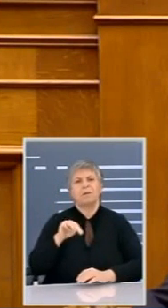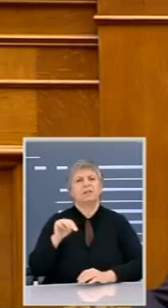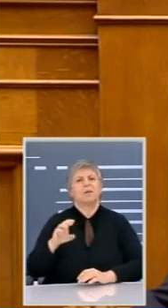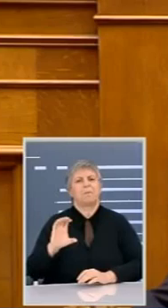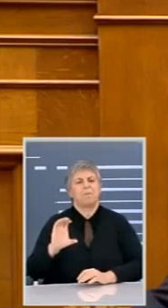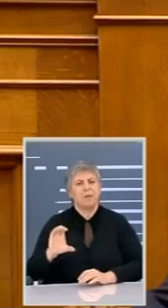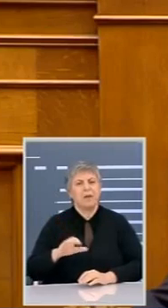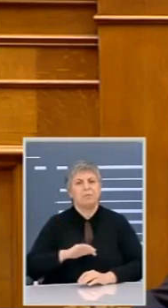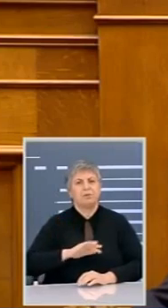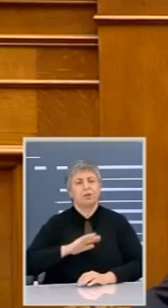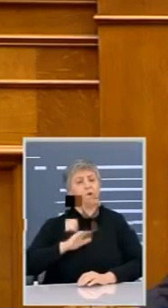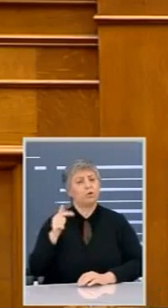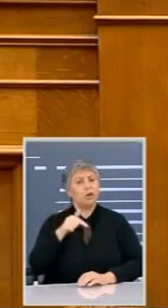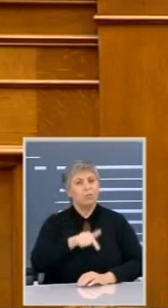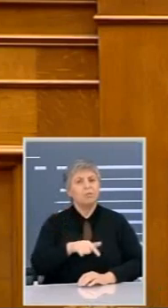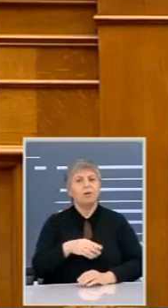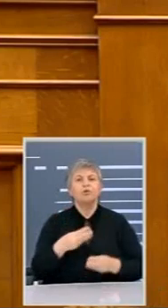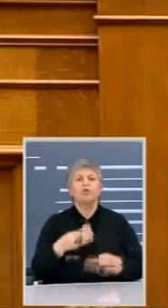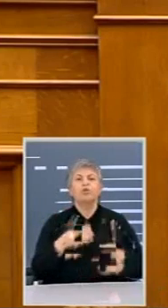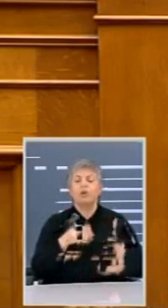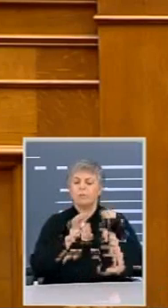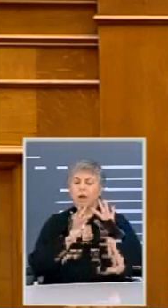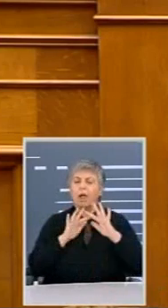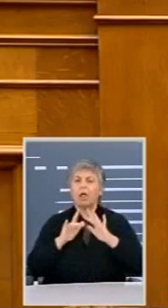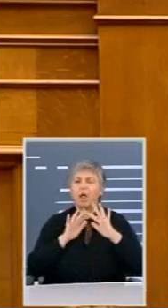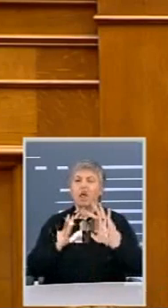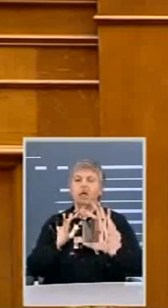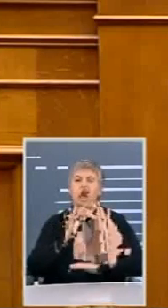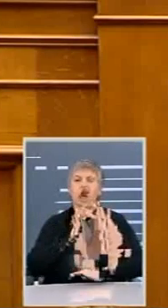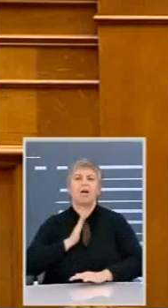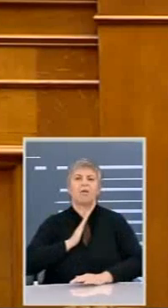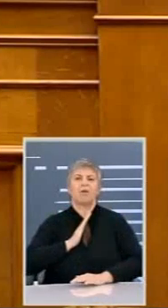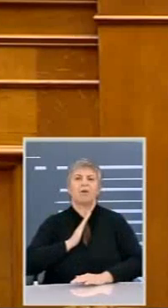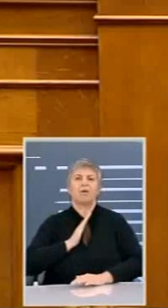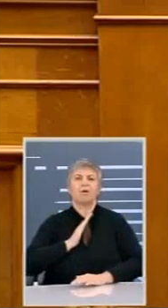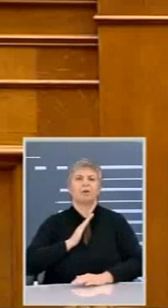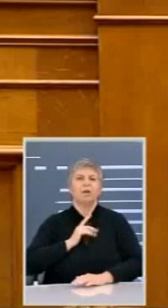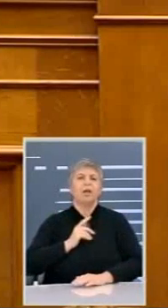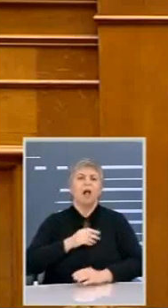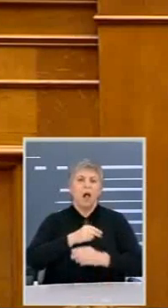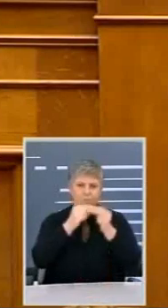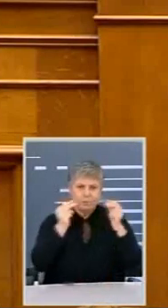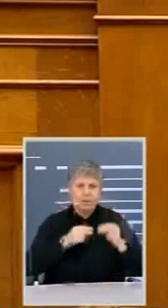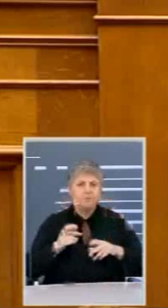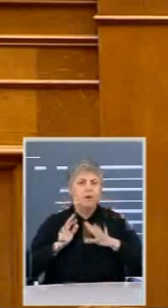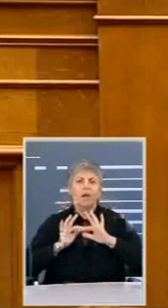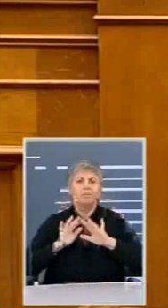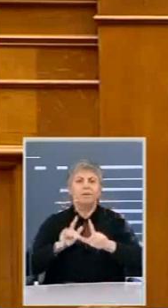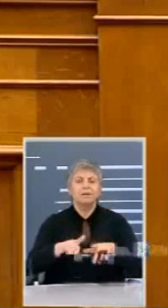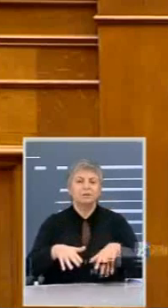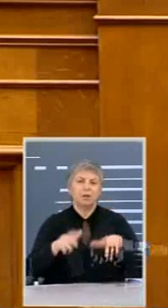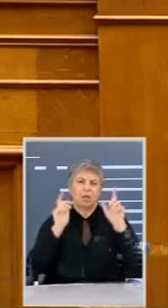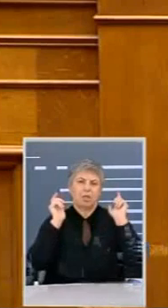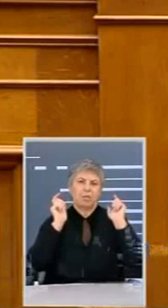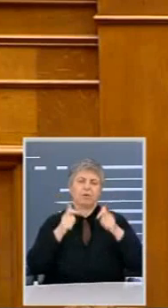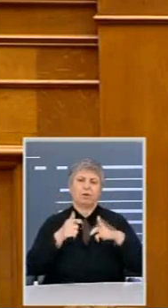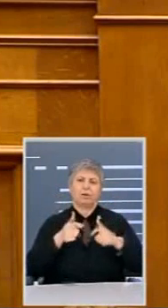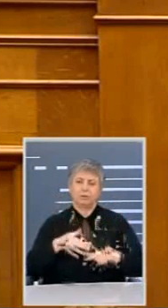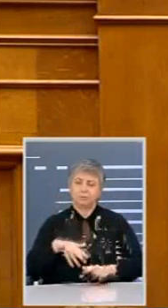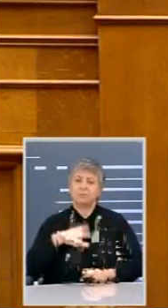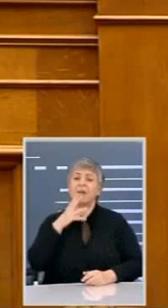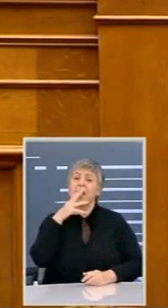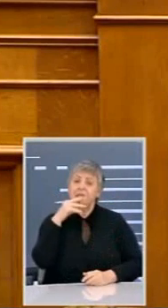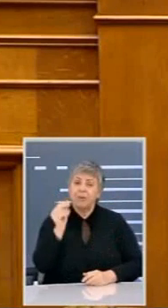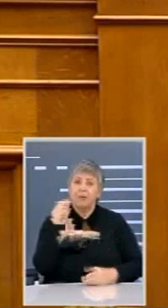γνώμης, υπονομεύοντας ευθέως αυτή την ίδια τη δημοκρατία. Για τον λόγο αυτό ανατέθηκε η συγκεκριμένη